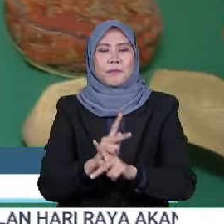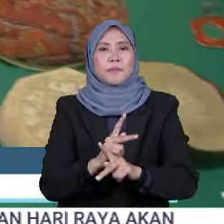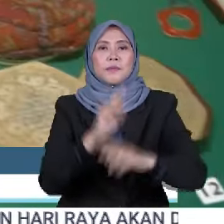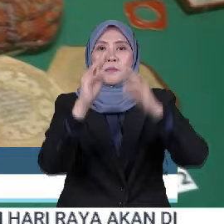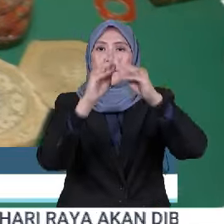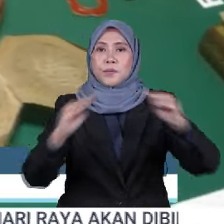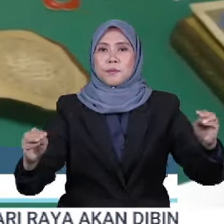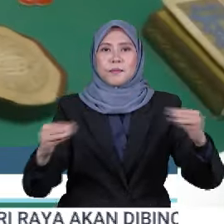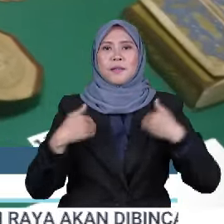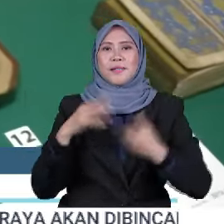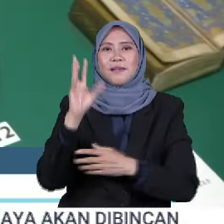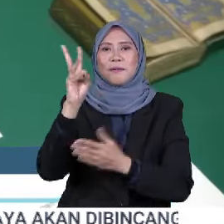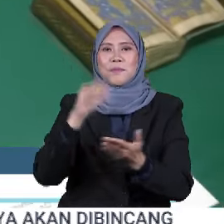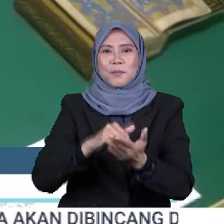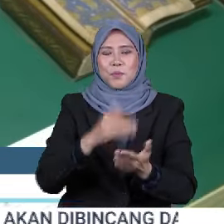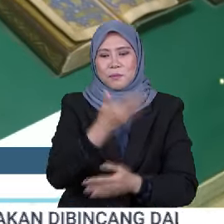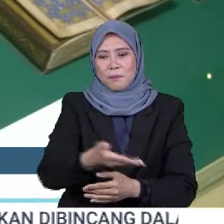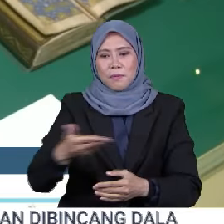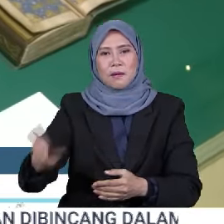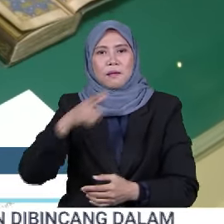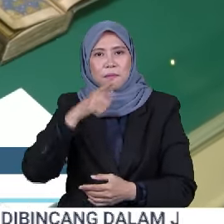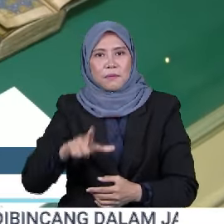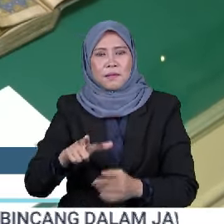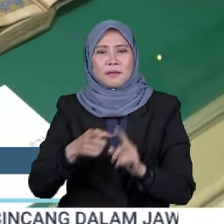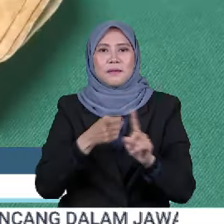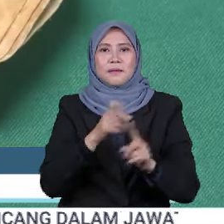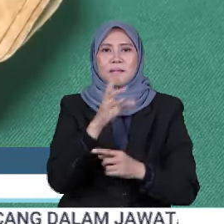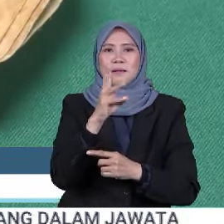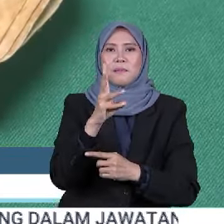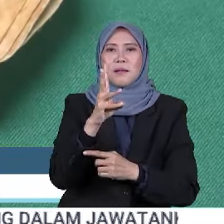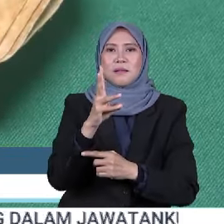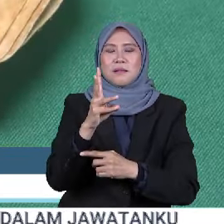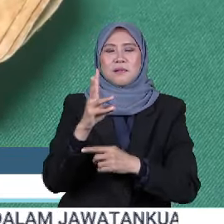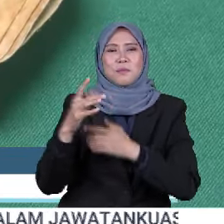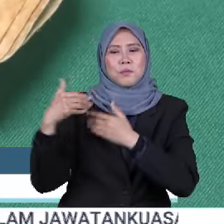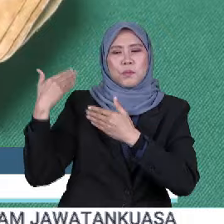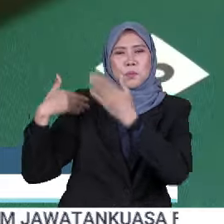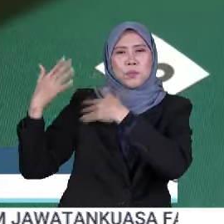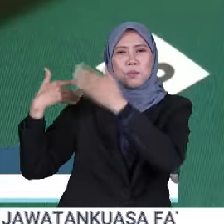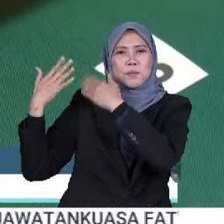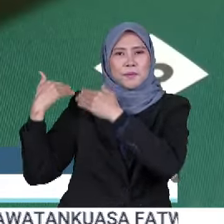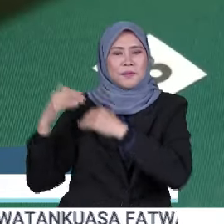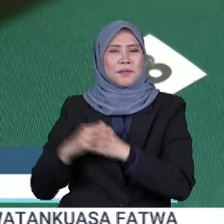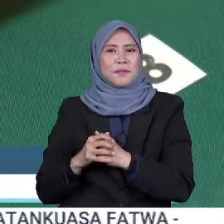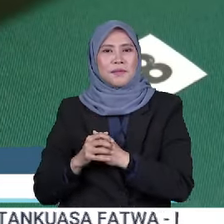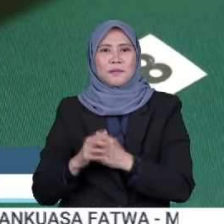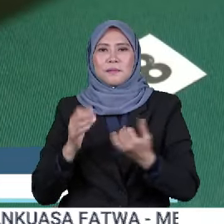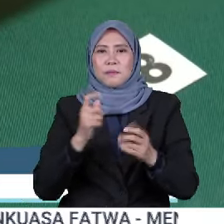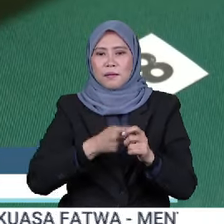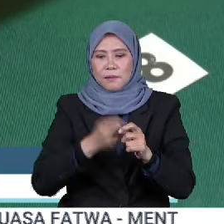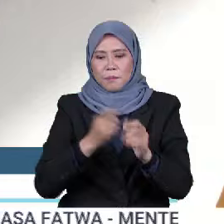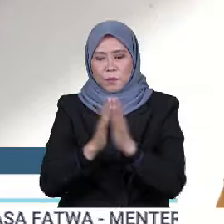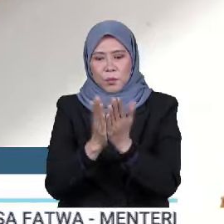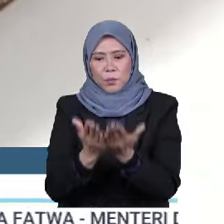lebih 6,000 koleksi artifak mushaf dari 16 dinasti seluruh dunia. Setiap mushaf Quran